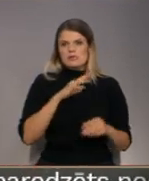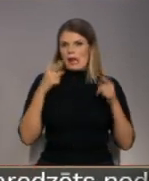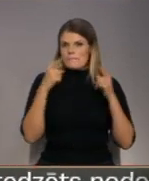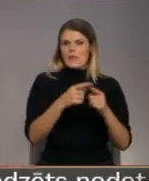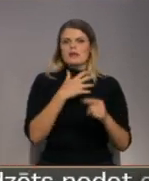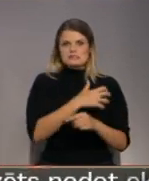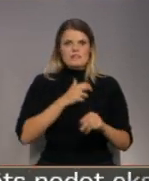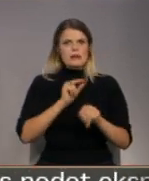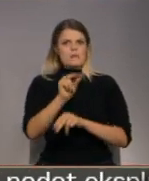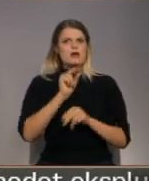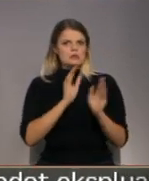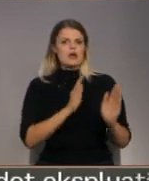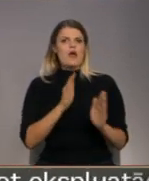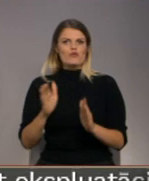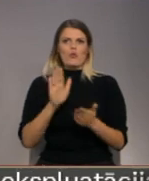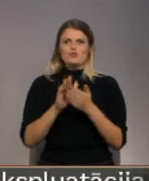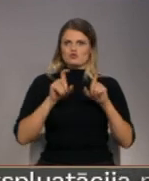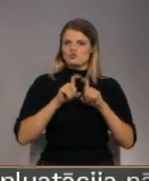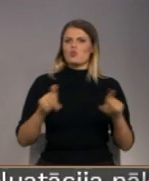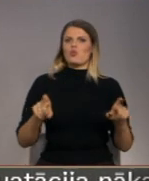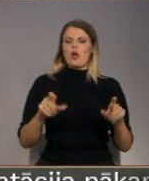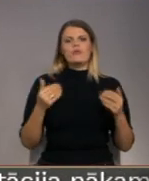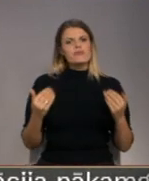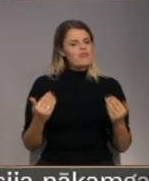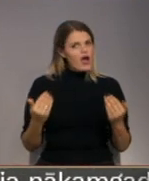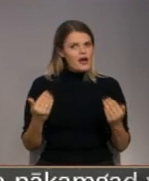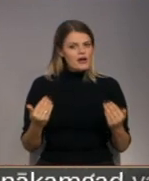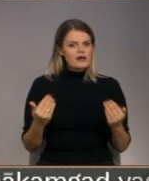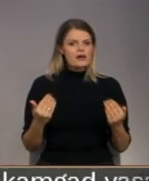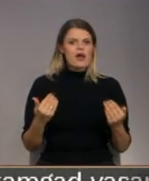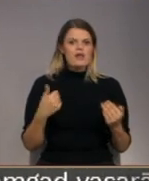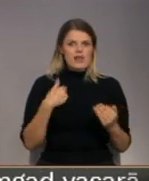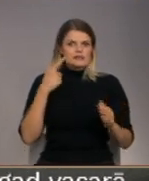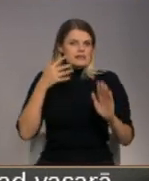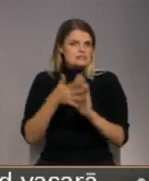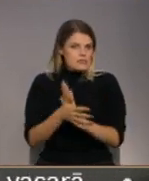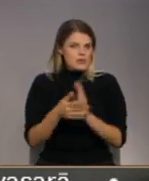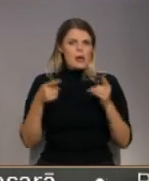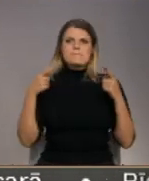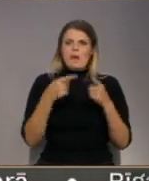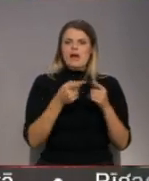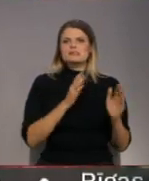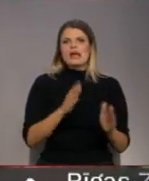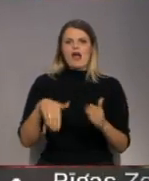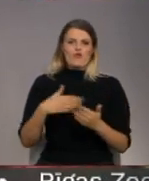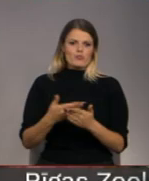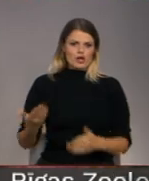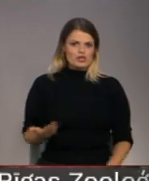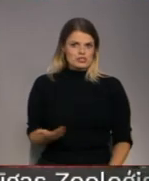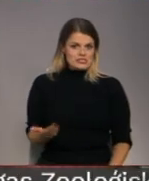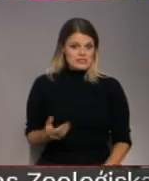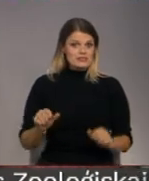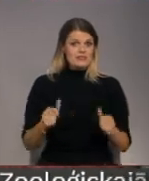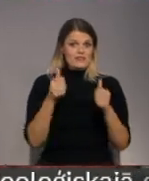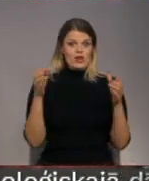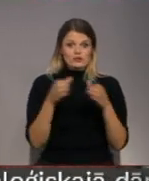ka mācam, gatavojam bērnu skolai bērndārzā, tad šobrīd, kā es sapratu, tas mērķis ir gatavot dzīvei. Vienlaikus